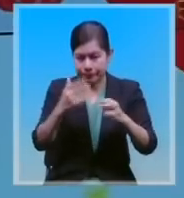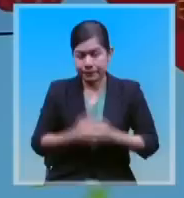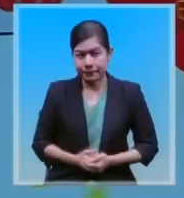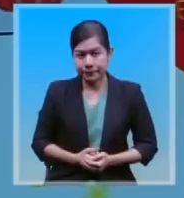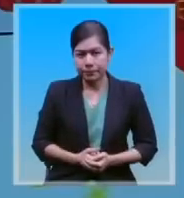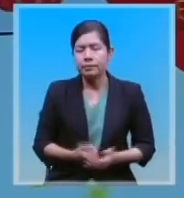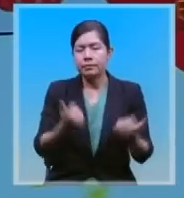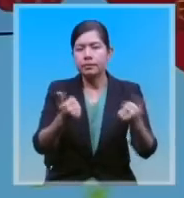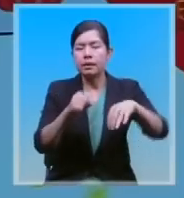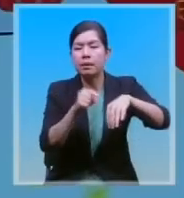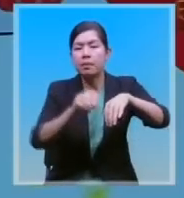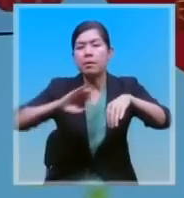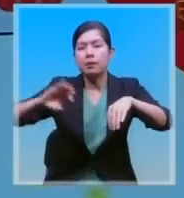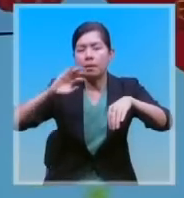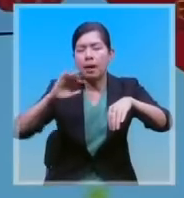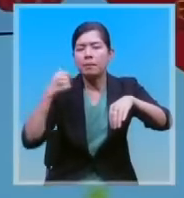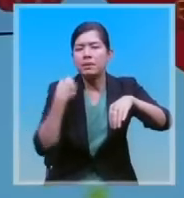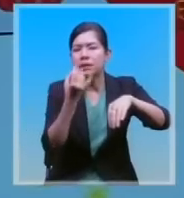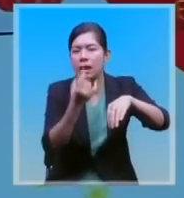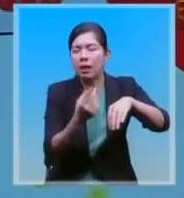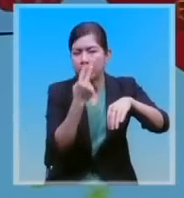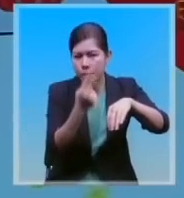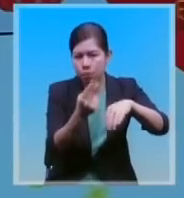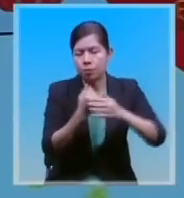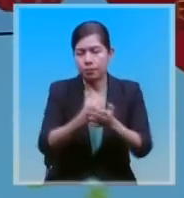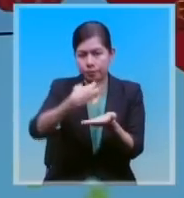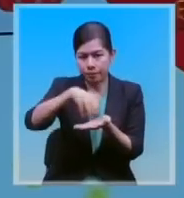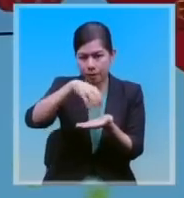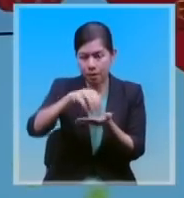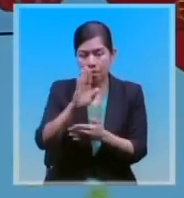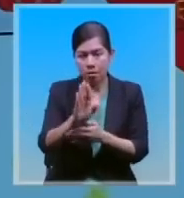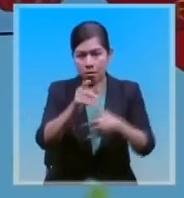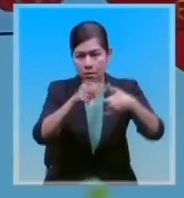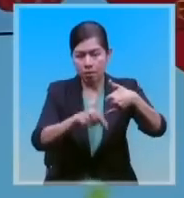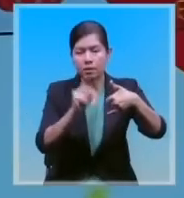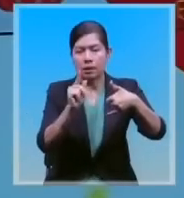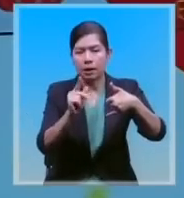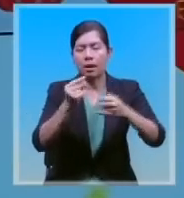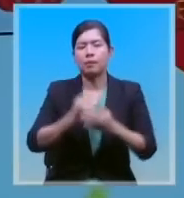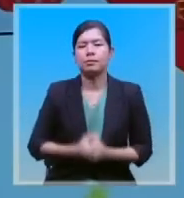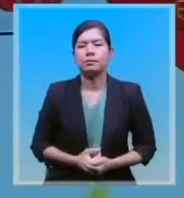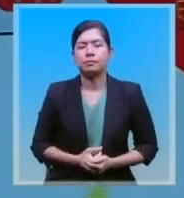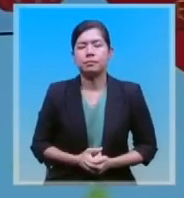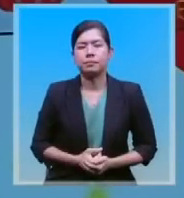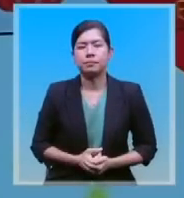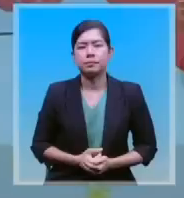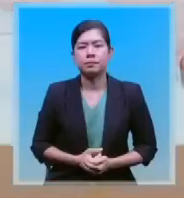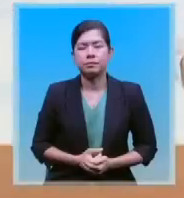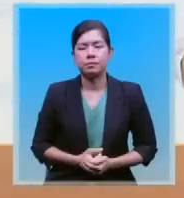ในวันนี้ยังมีอะไรอีกลองไปติดตามพร้อมๆกันจากการรายงานของคุณจารุณีปิริดีค่ะเชิญคุณจารุณี